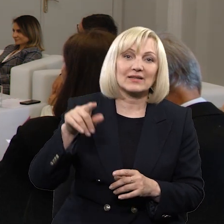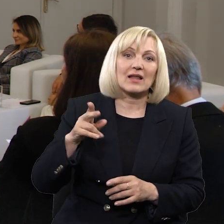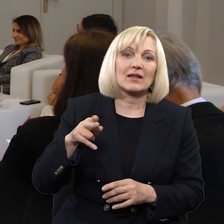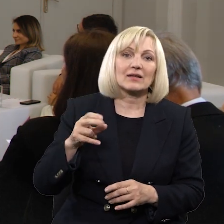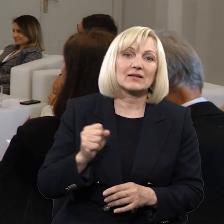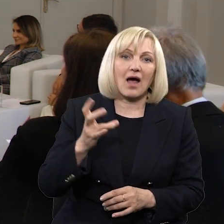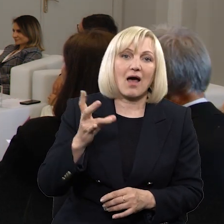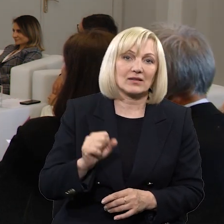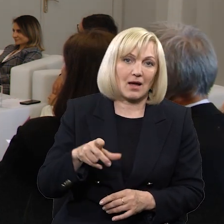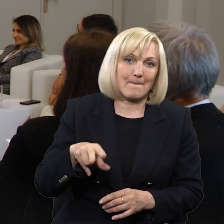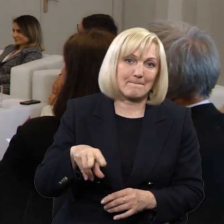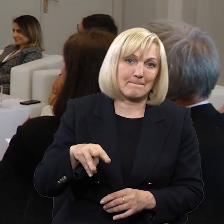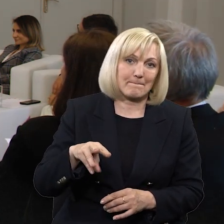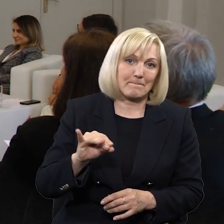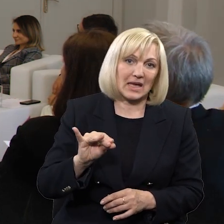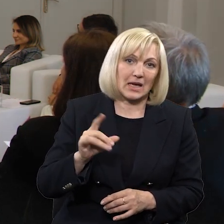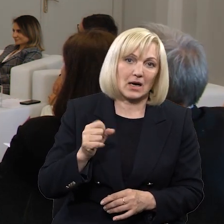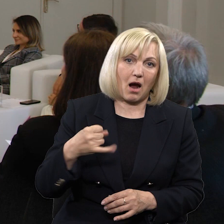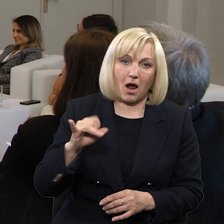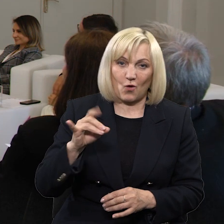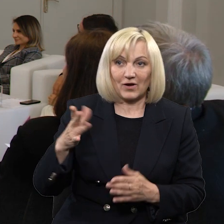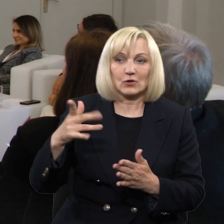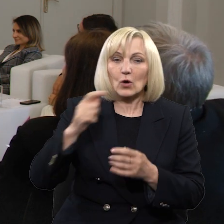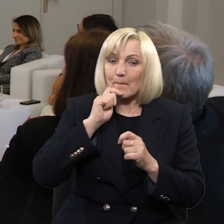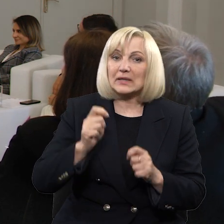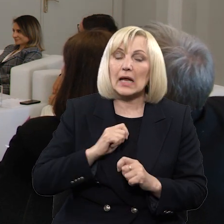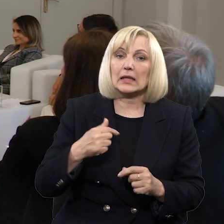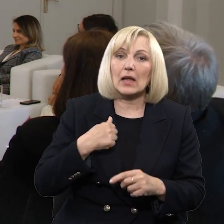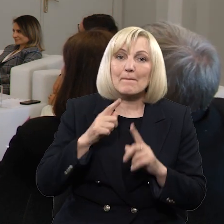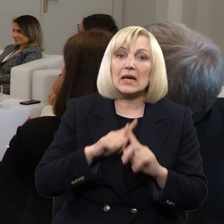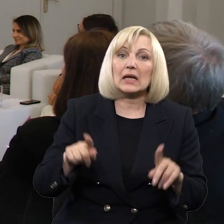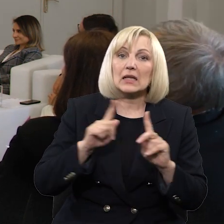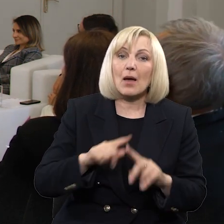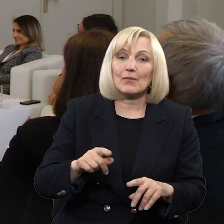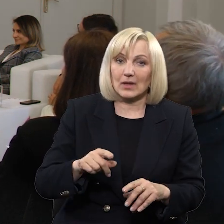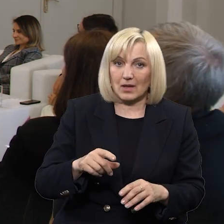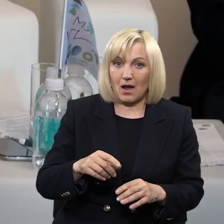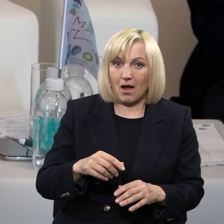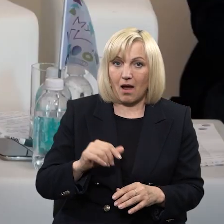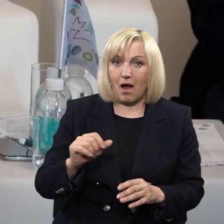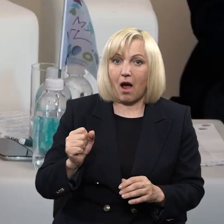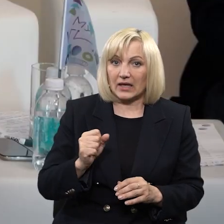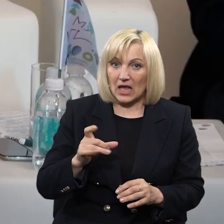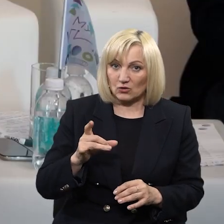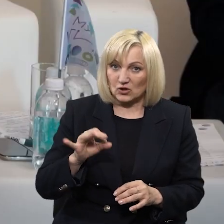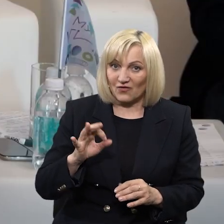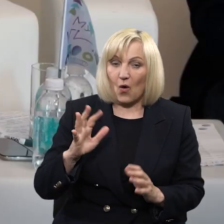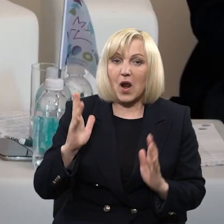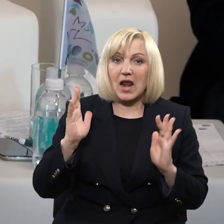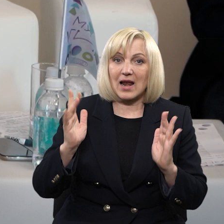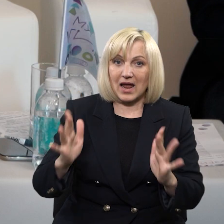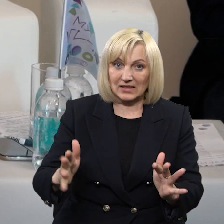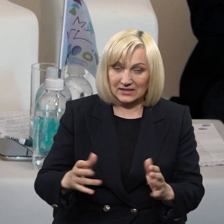Михайловой руководителя проекта идеи для музеев которая подарила нам рекламное агентство лес и вы